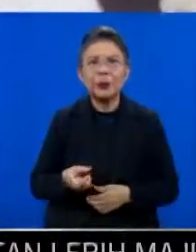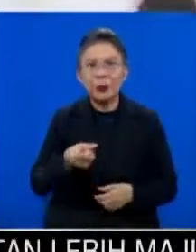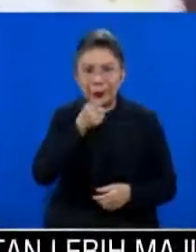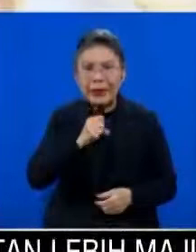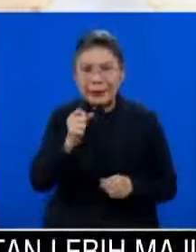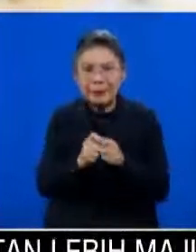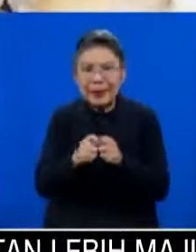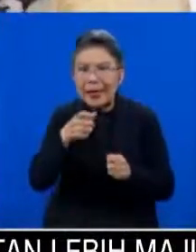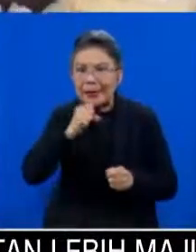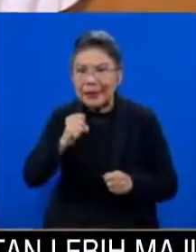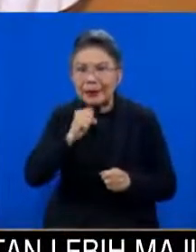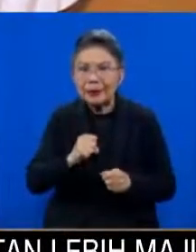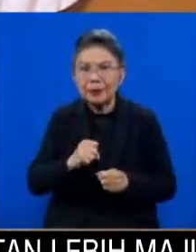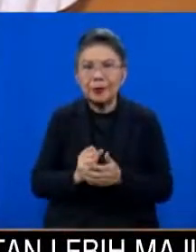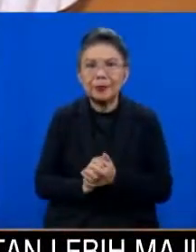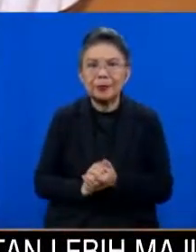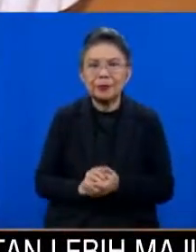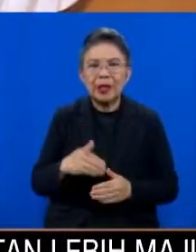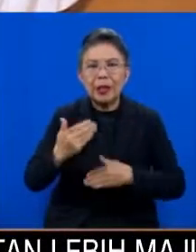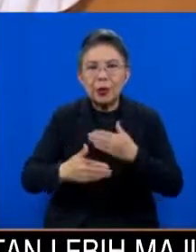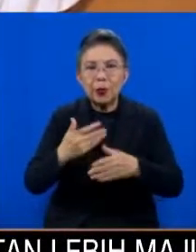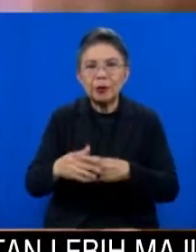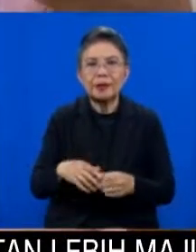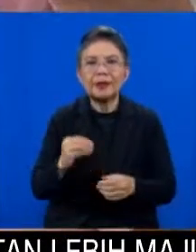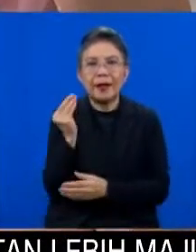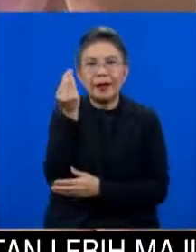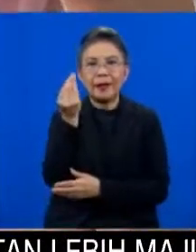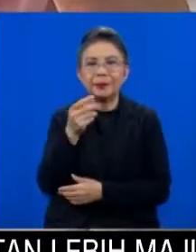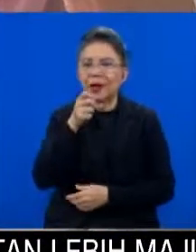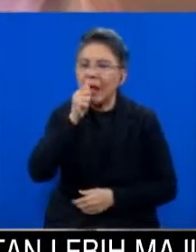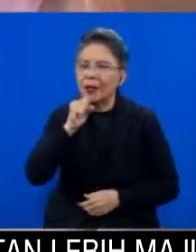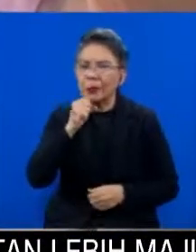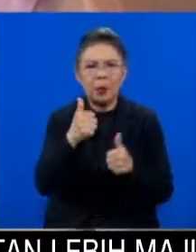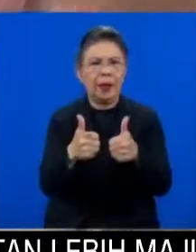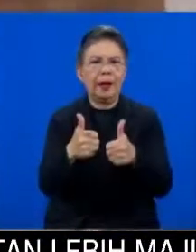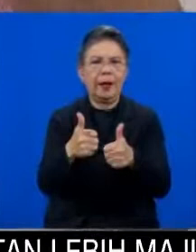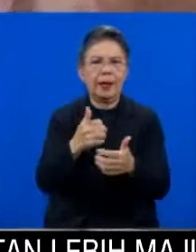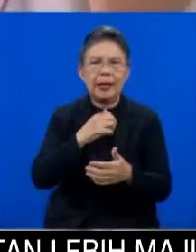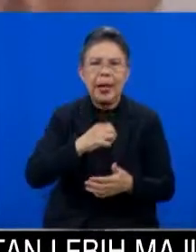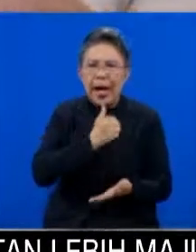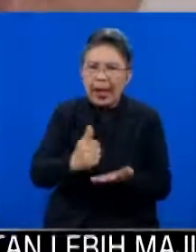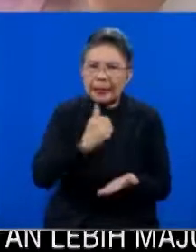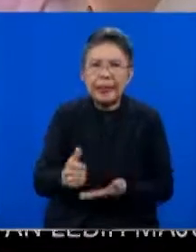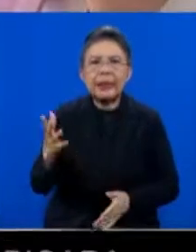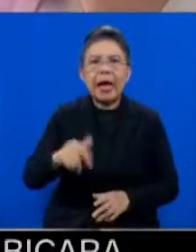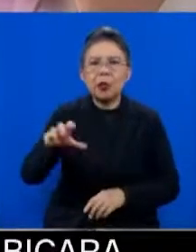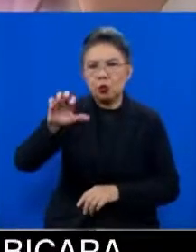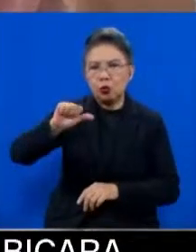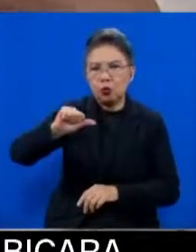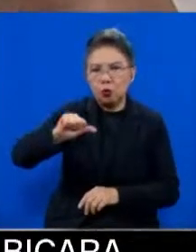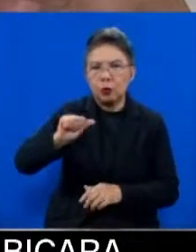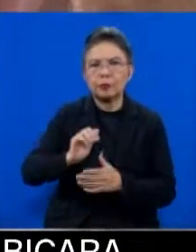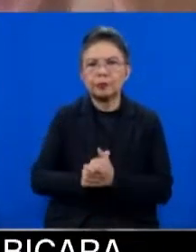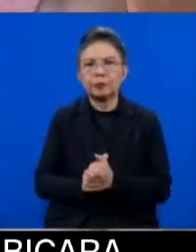ini menapaki perubahan Jakarta. Karena shape-nya es krim real dari susu.